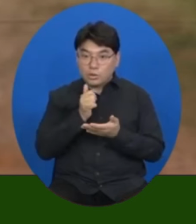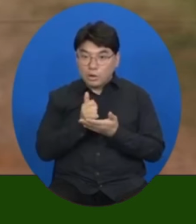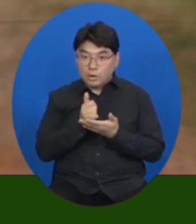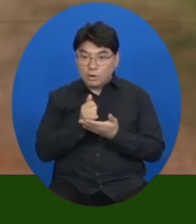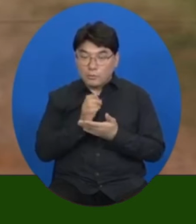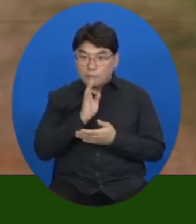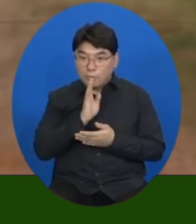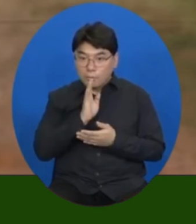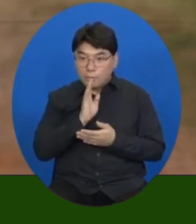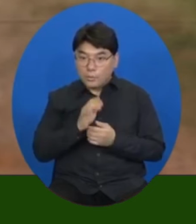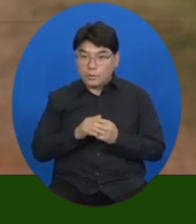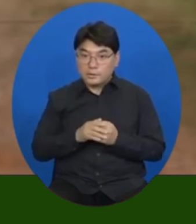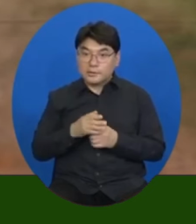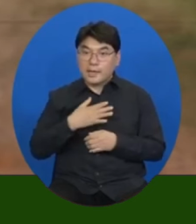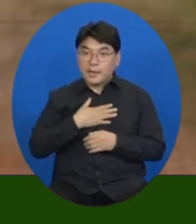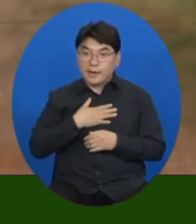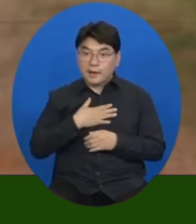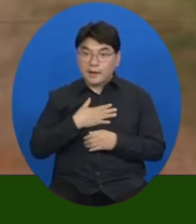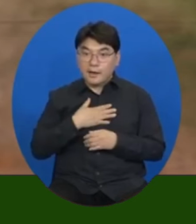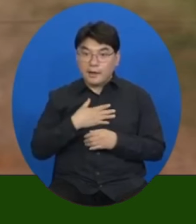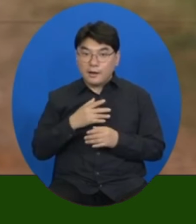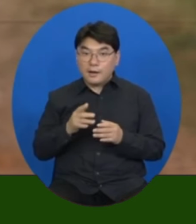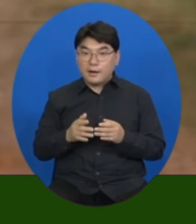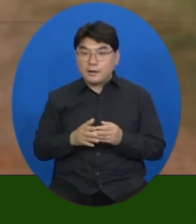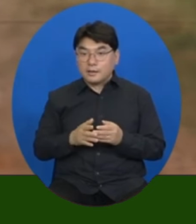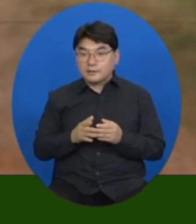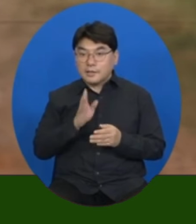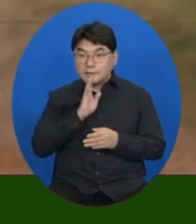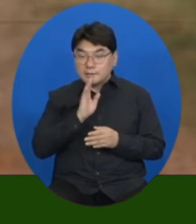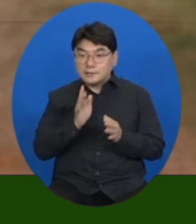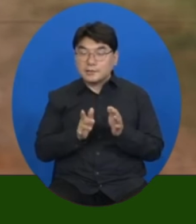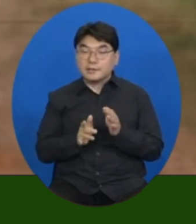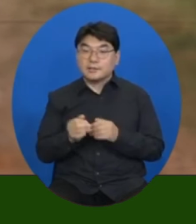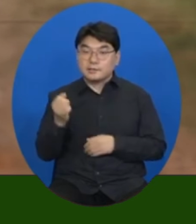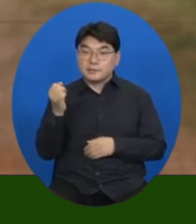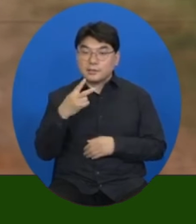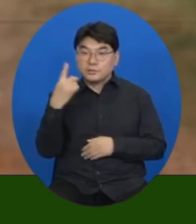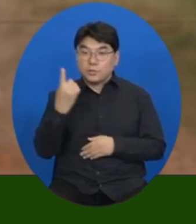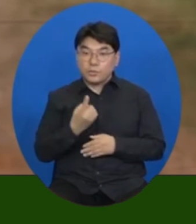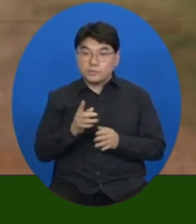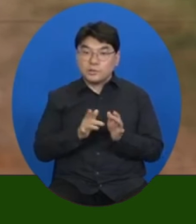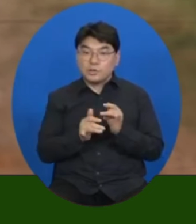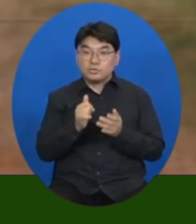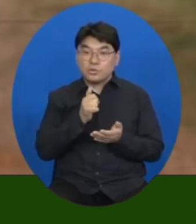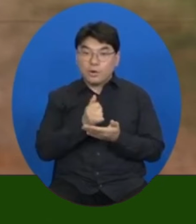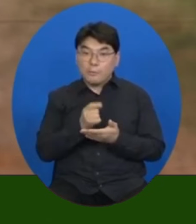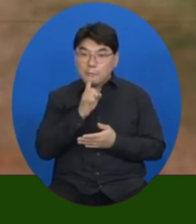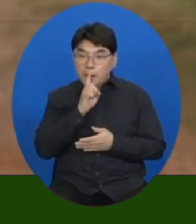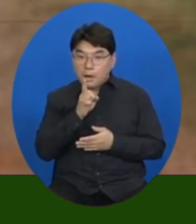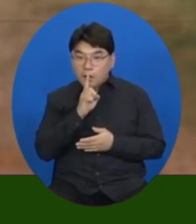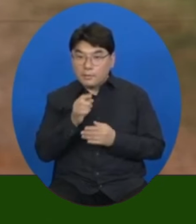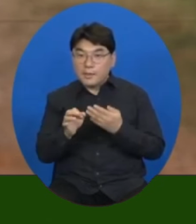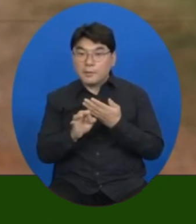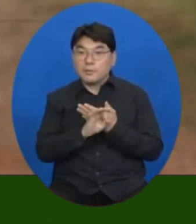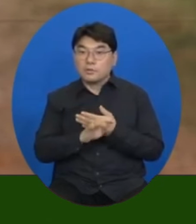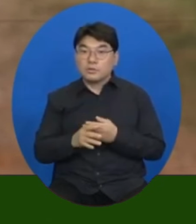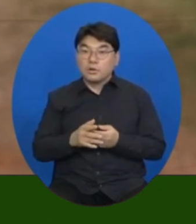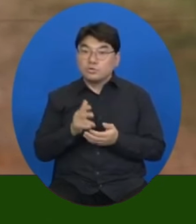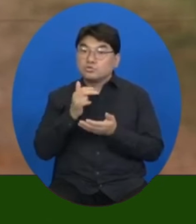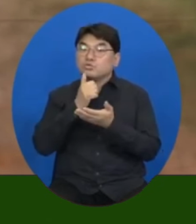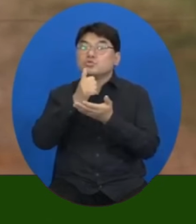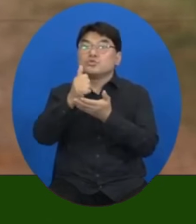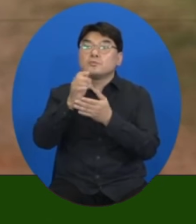야 내가 사실은 재림한 예수야 말하지 마 이런 분이 계시다면 여러분 어떻게 반응하시고 오 주님이시요 이렇게